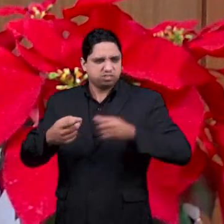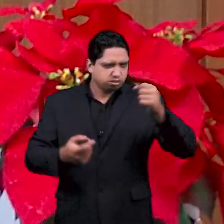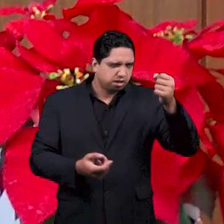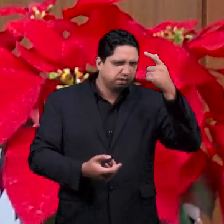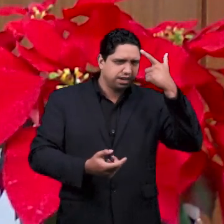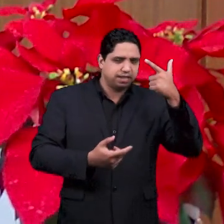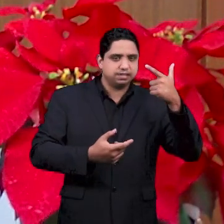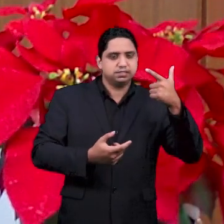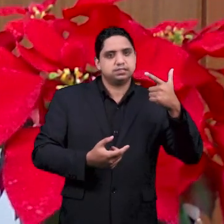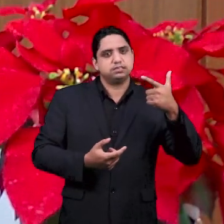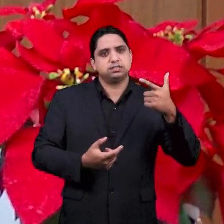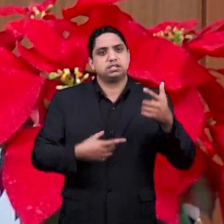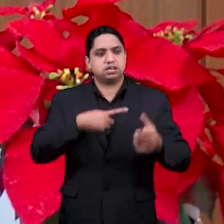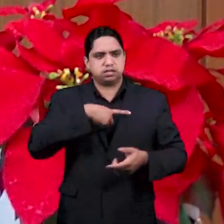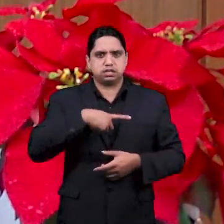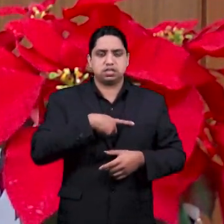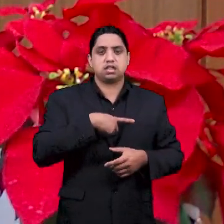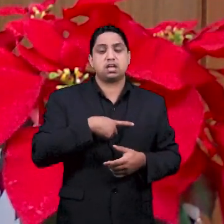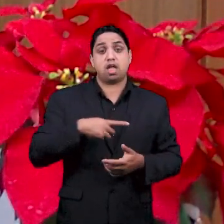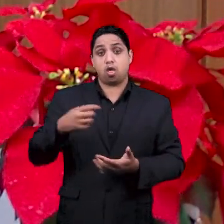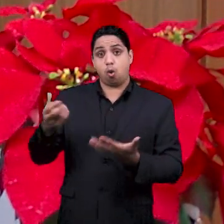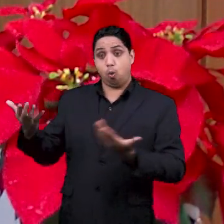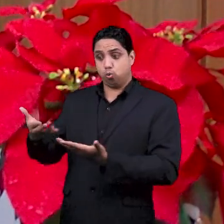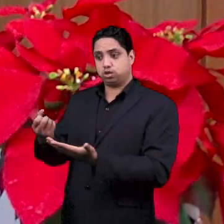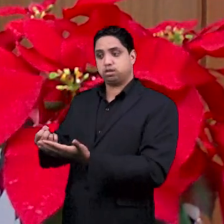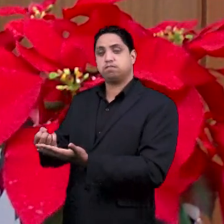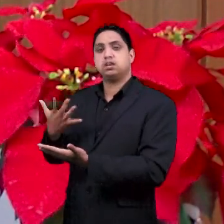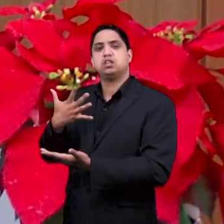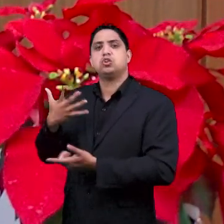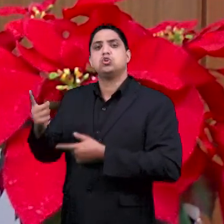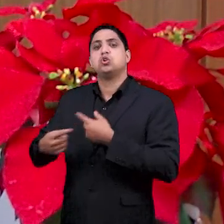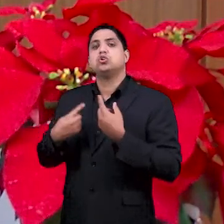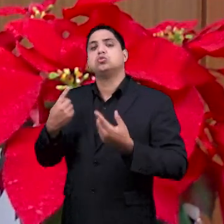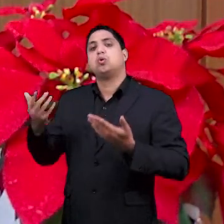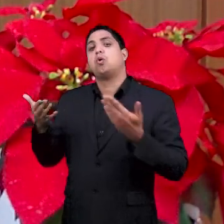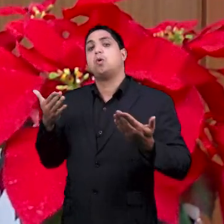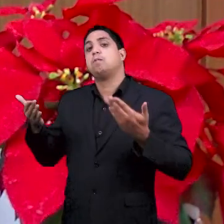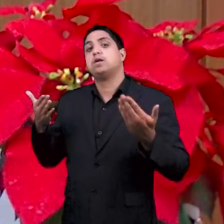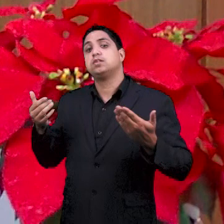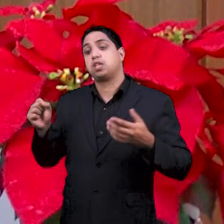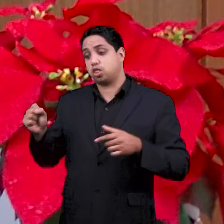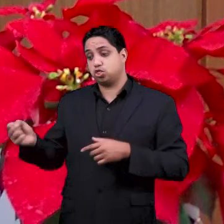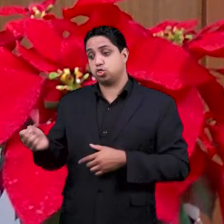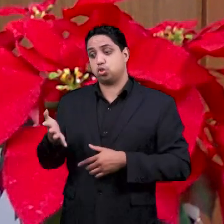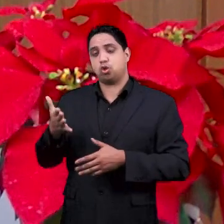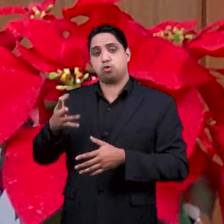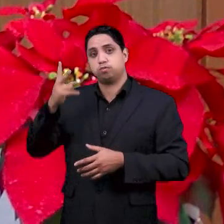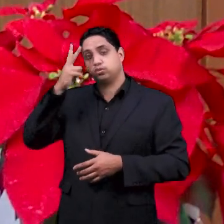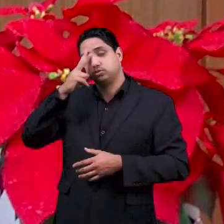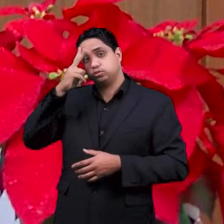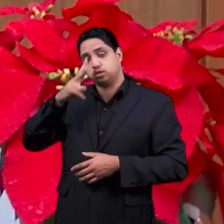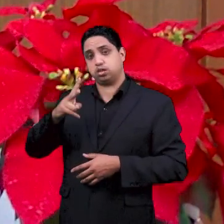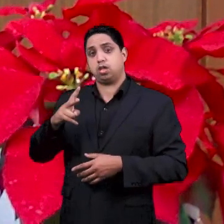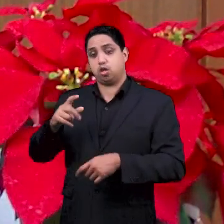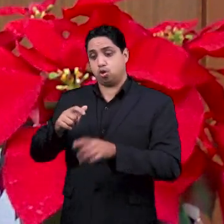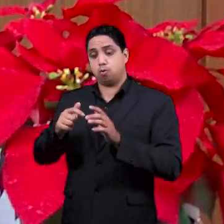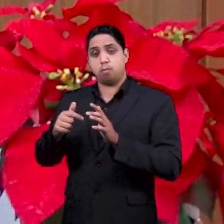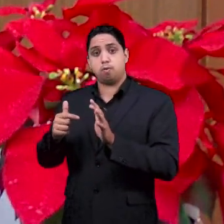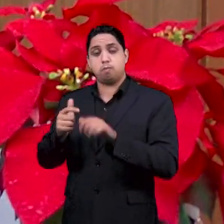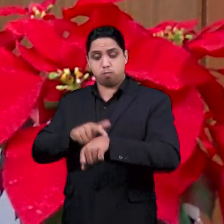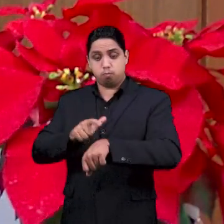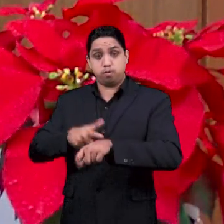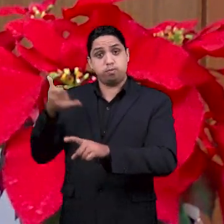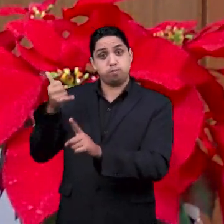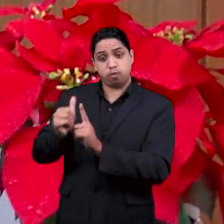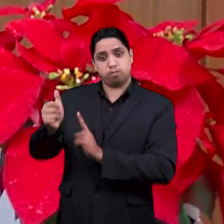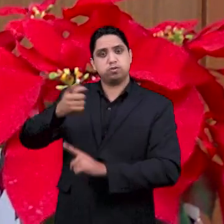была богодухновлена, а она теперь открывается через откровение. Тогда мы видим новую историю,